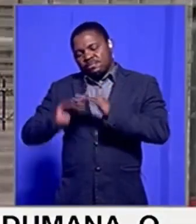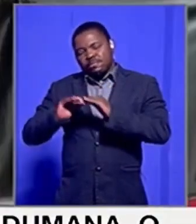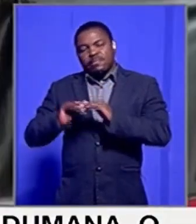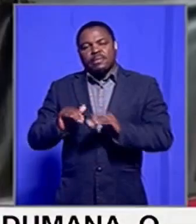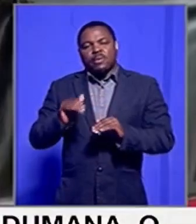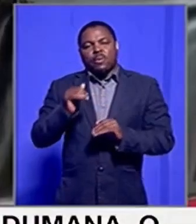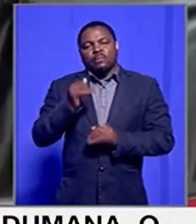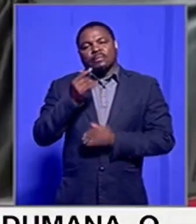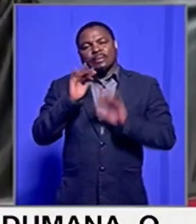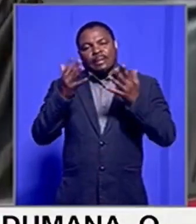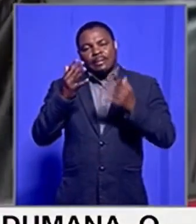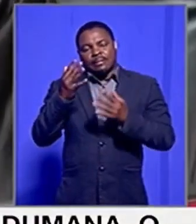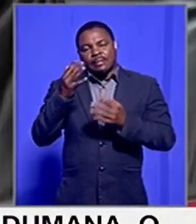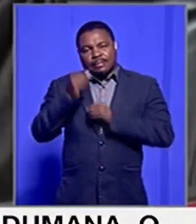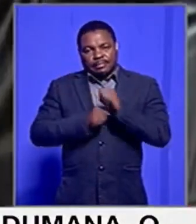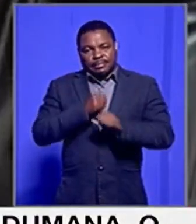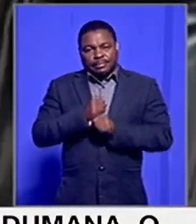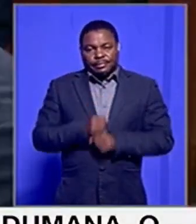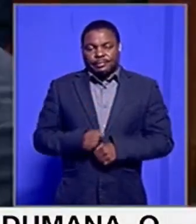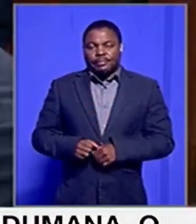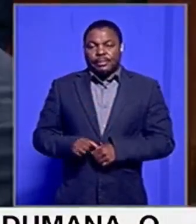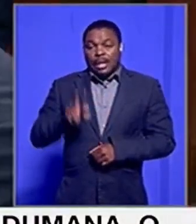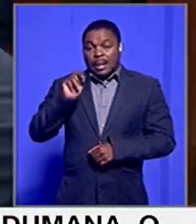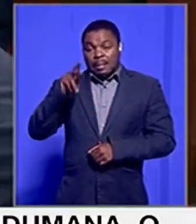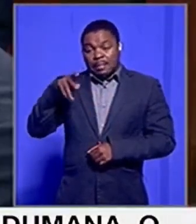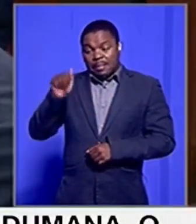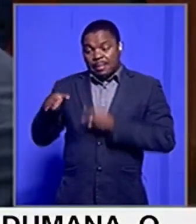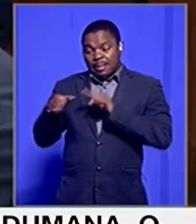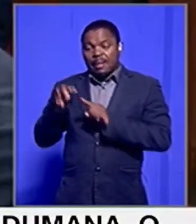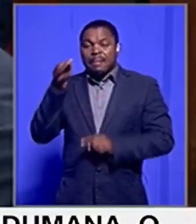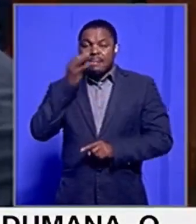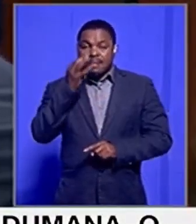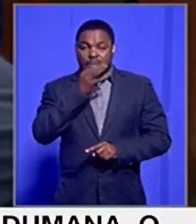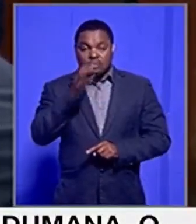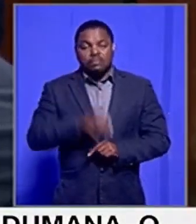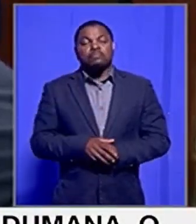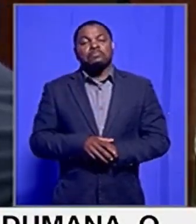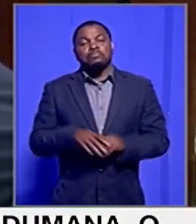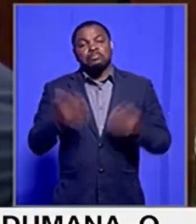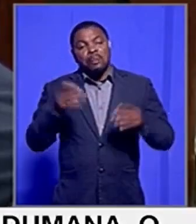10. Bothati jwa bosetšhaba jwa bosekisi jwa re bo ka se gapele kwa thoko go